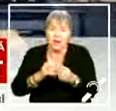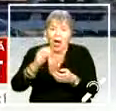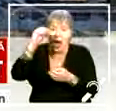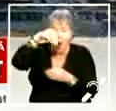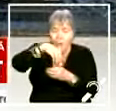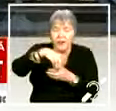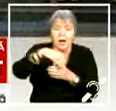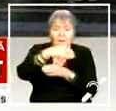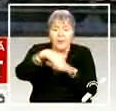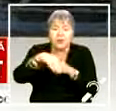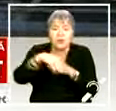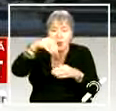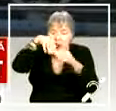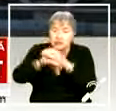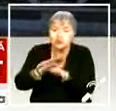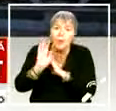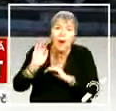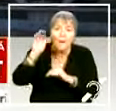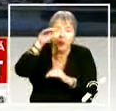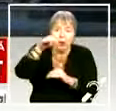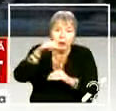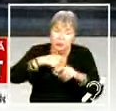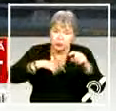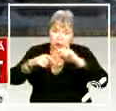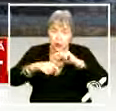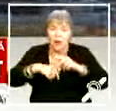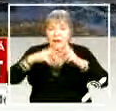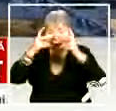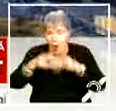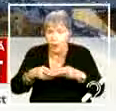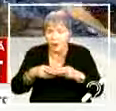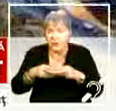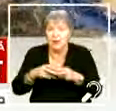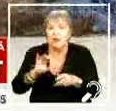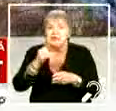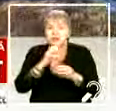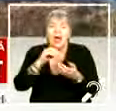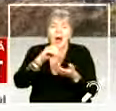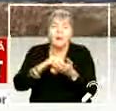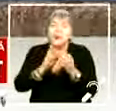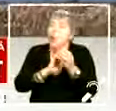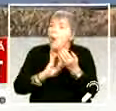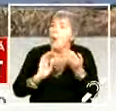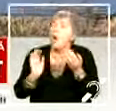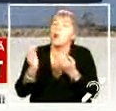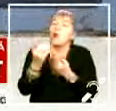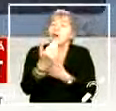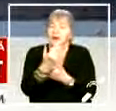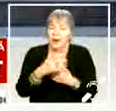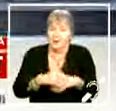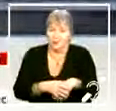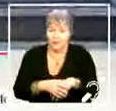trece pe sub pod, traficul rutier a fost oprit pe ambele sensuri și deviat temporar pe un drum județean.